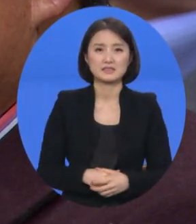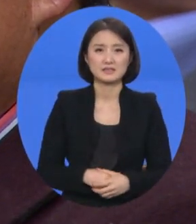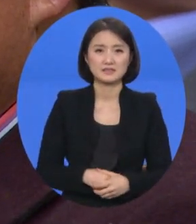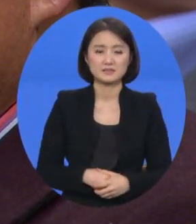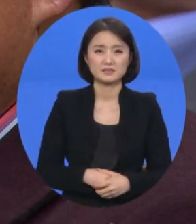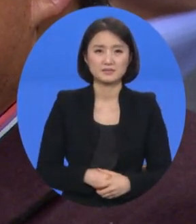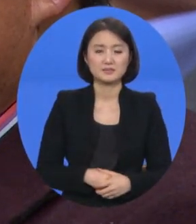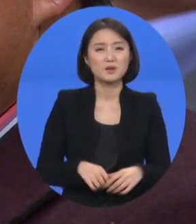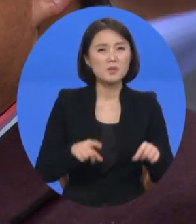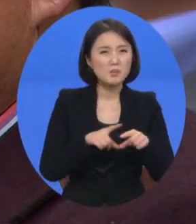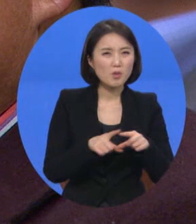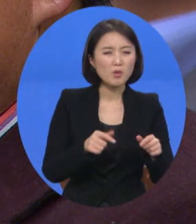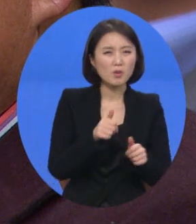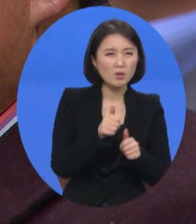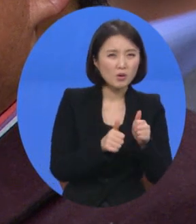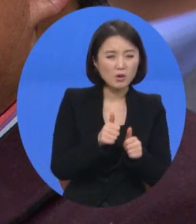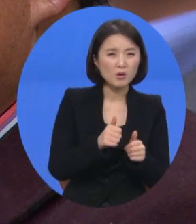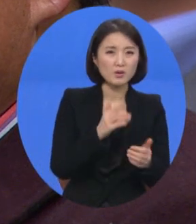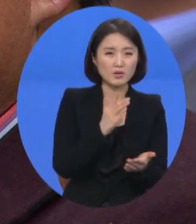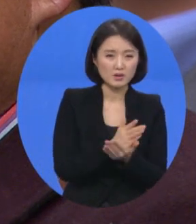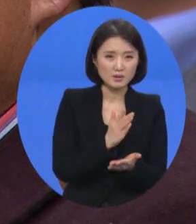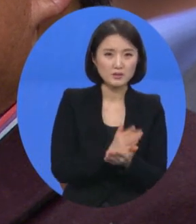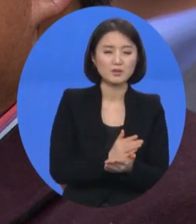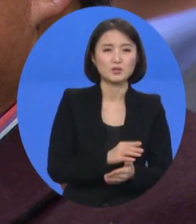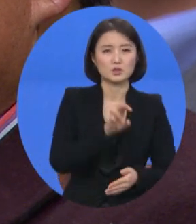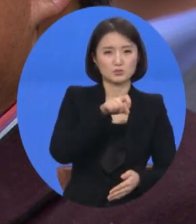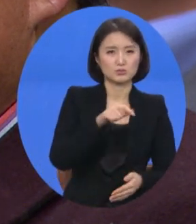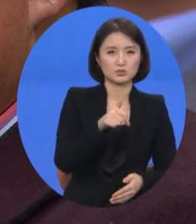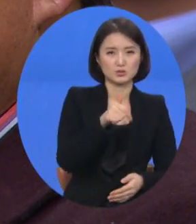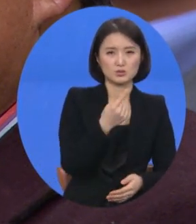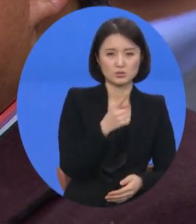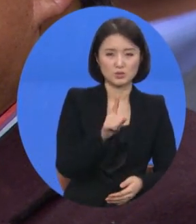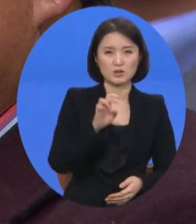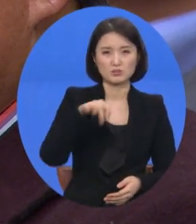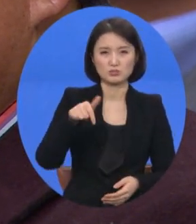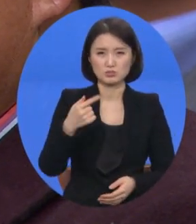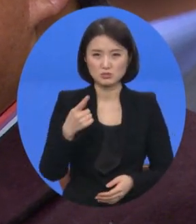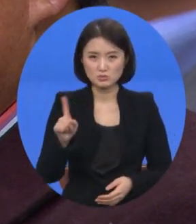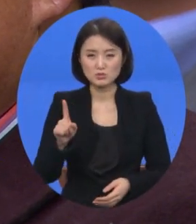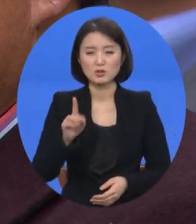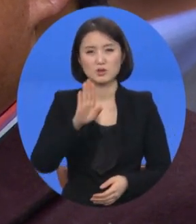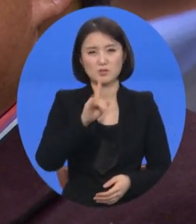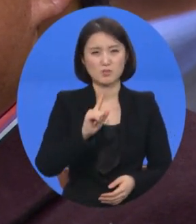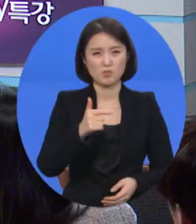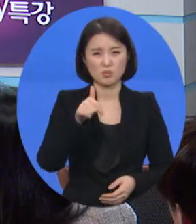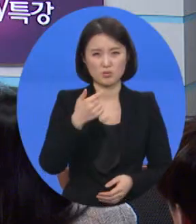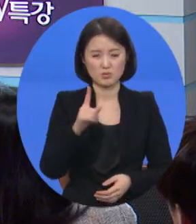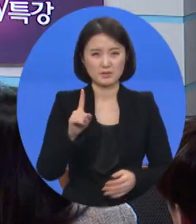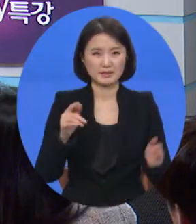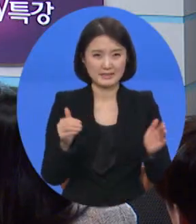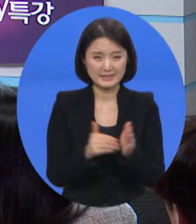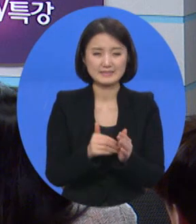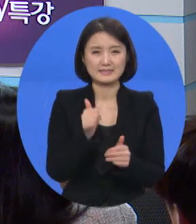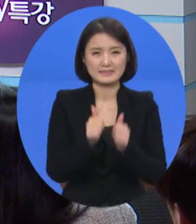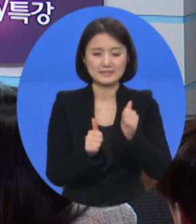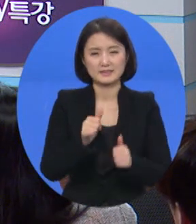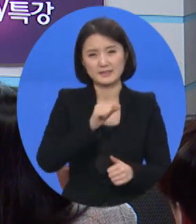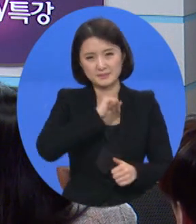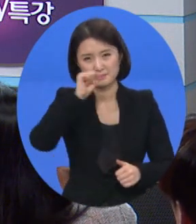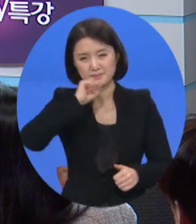말고 문과 나물 까 돈과 에까지 장원급제 솎아 도장 국제 또 그 힘을